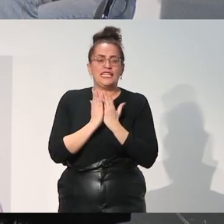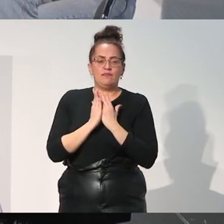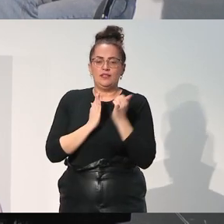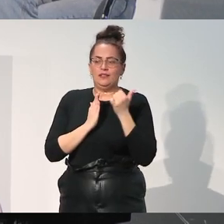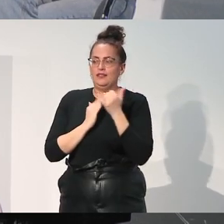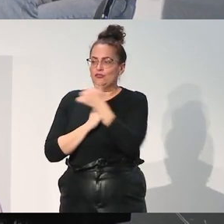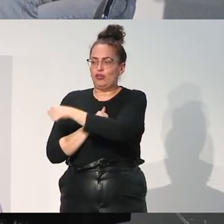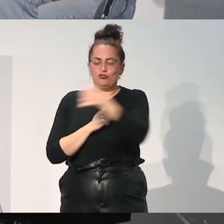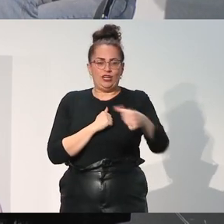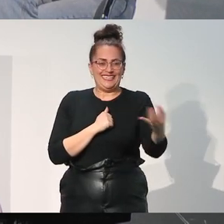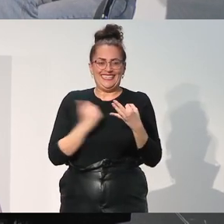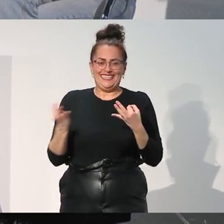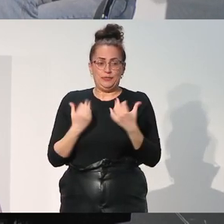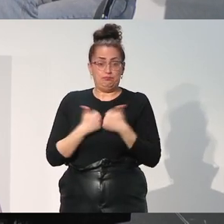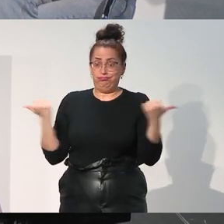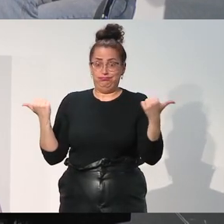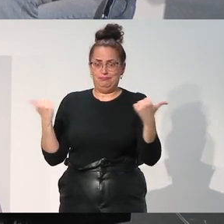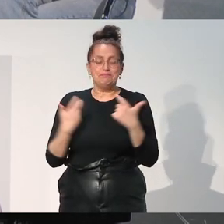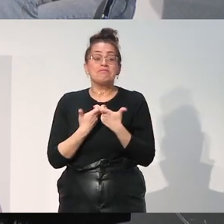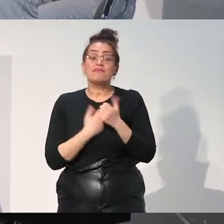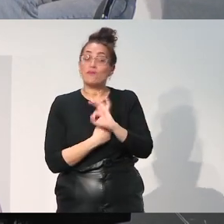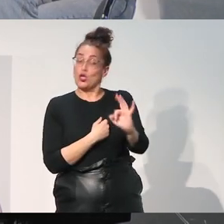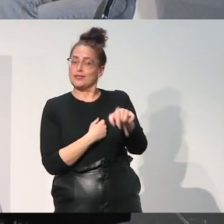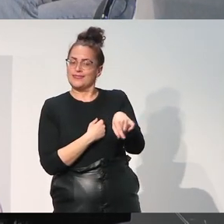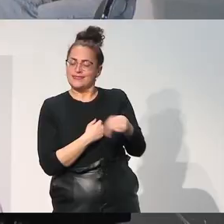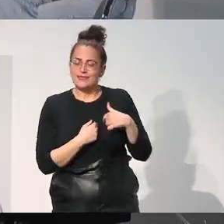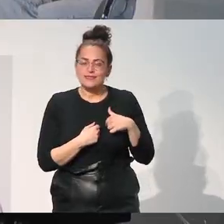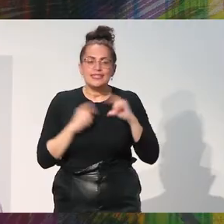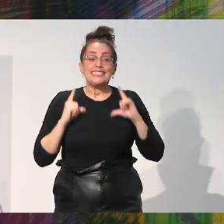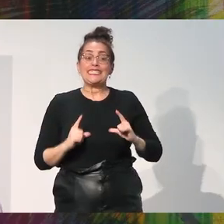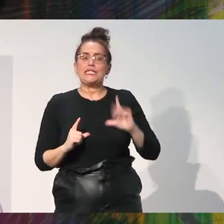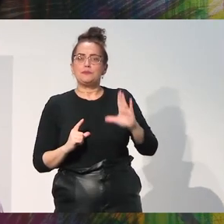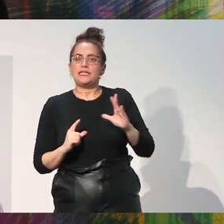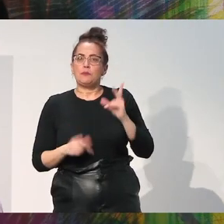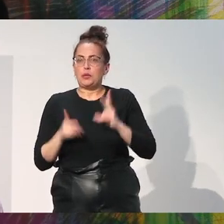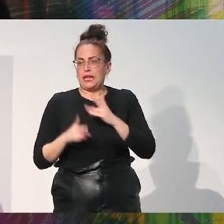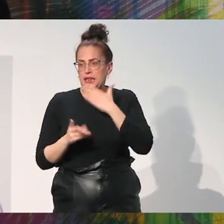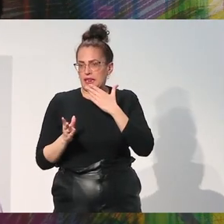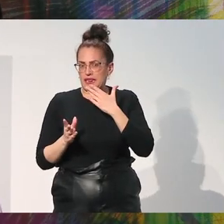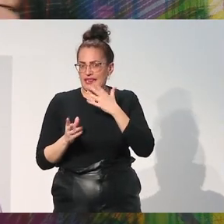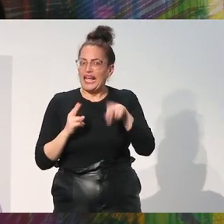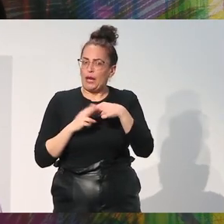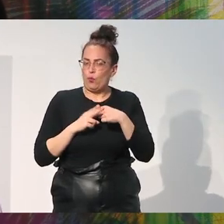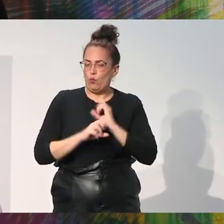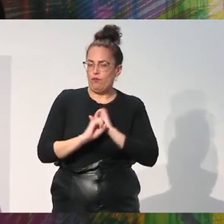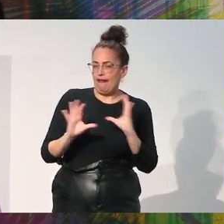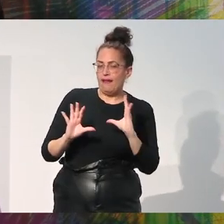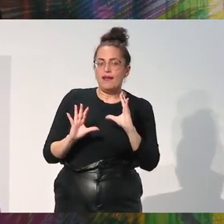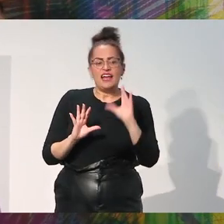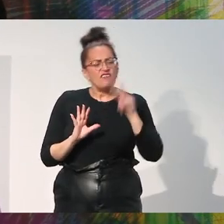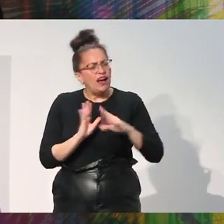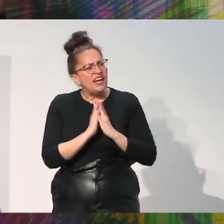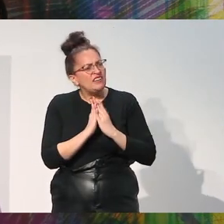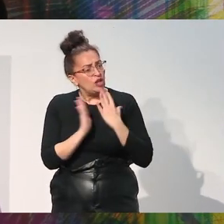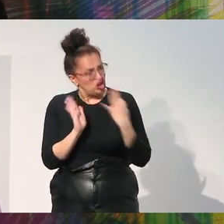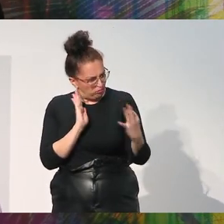été raconté n'était pas du tout la même. En France, sur le concours des lycéens, c'est celui vraiment là où je peux répondre un peu mieux pourquoi ils ont choisi en tout cas ce livre. C'était les